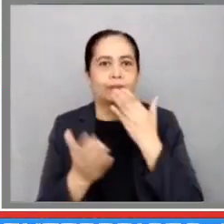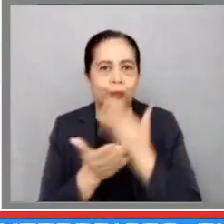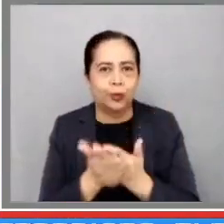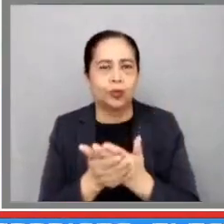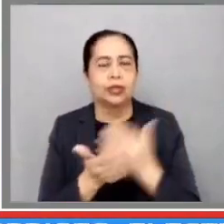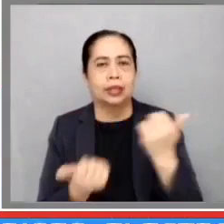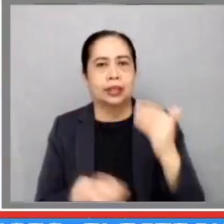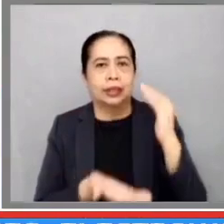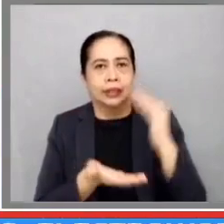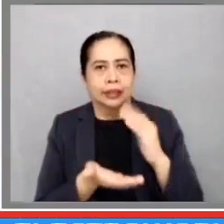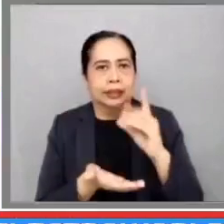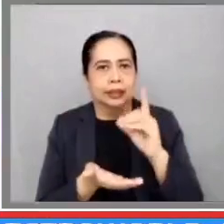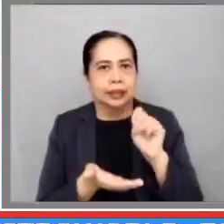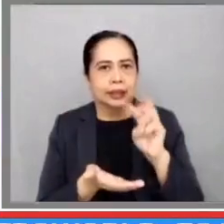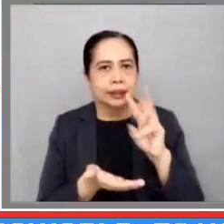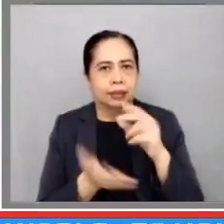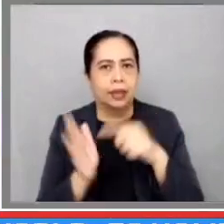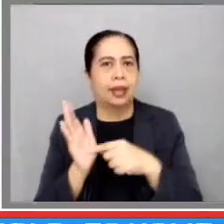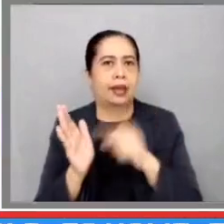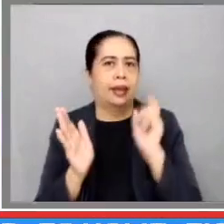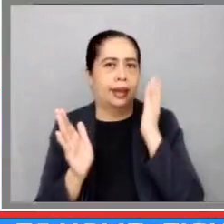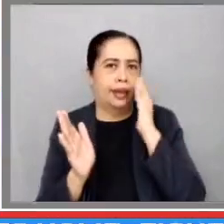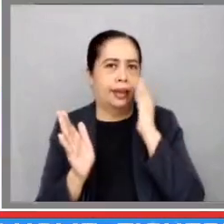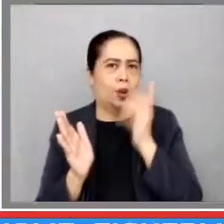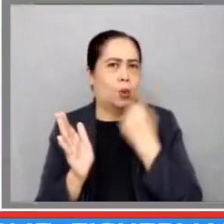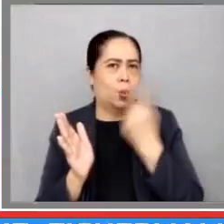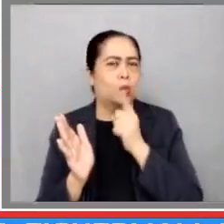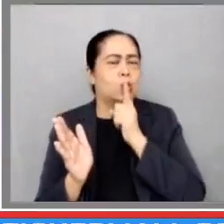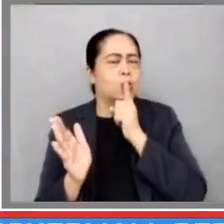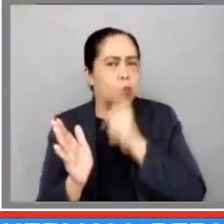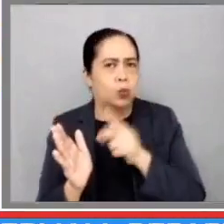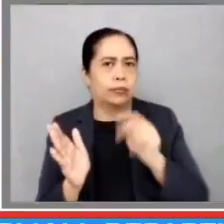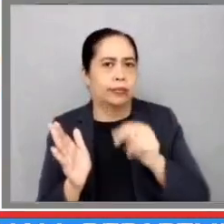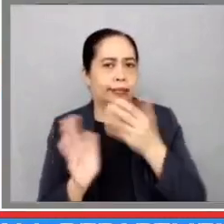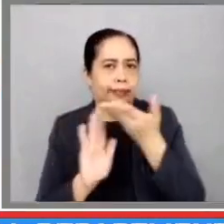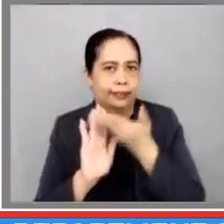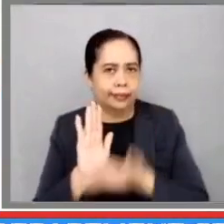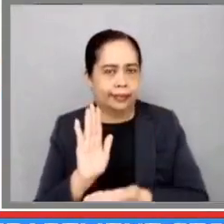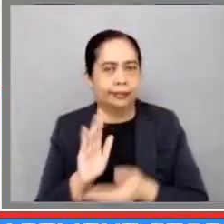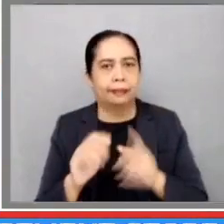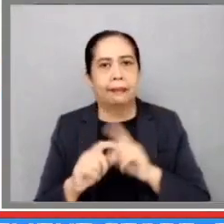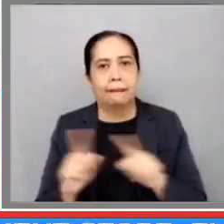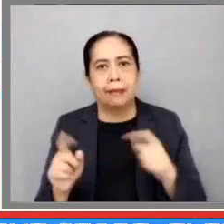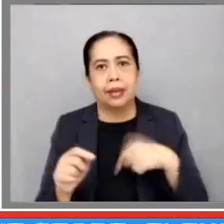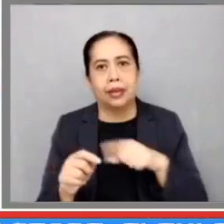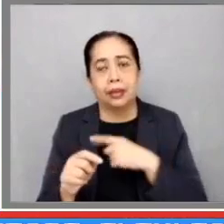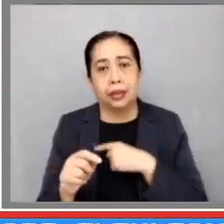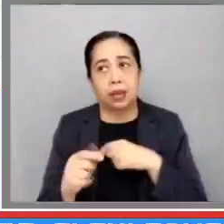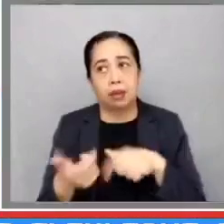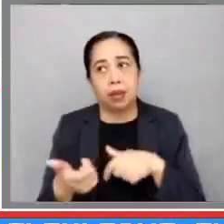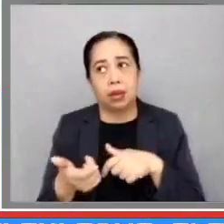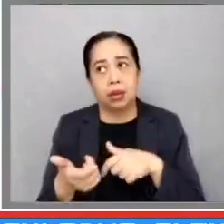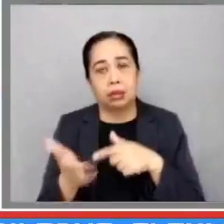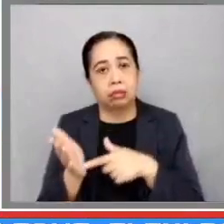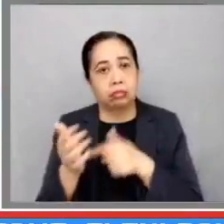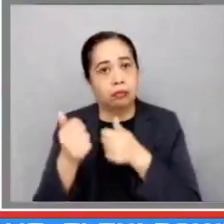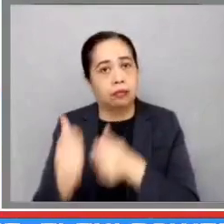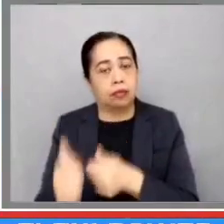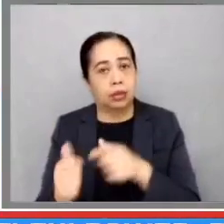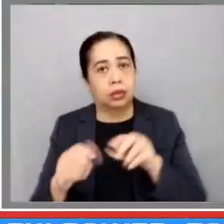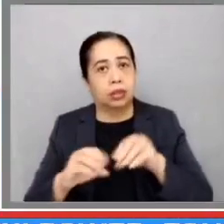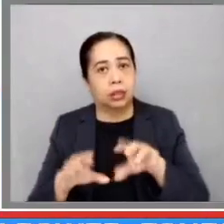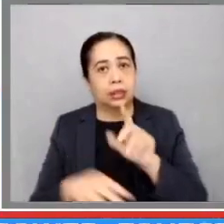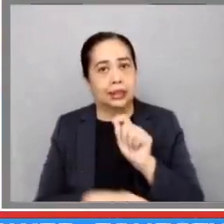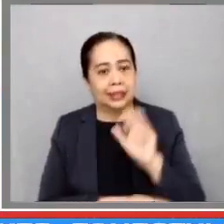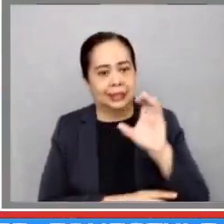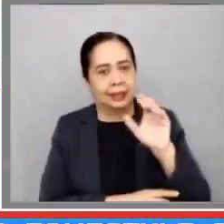DSWD sapagkat identified na po natin sila. Yun nga lang po, ang ating pong basis po nitong implementation po nitong TCT